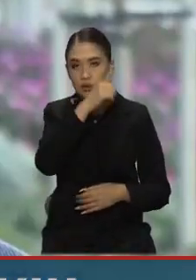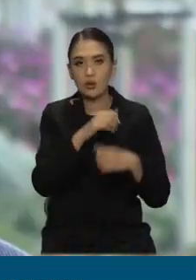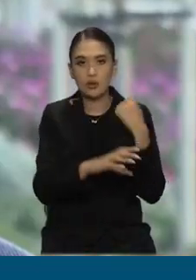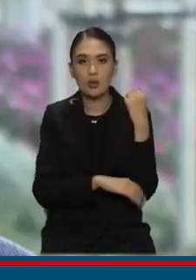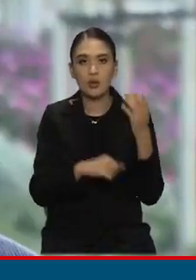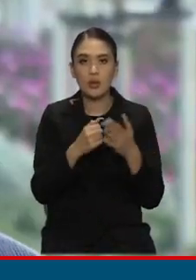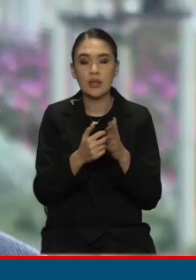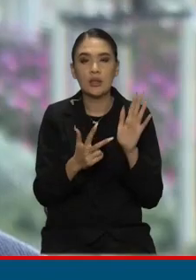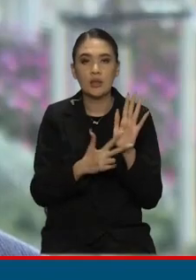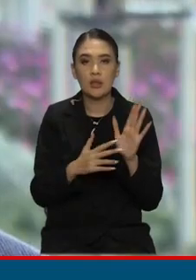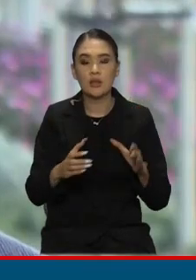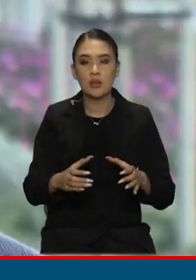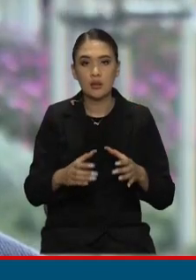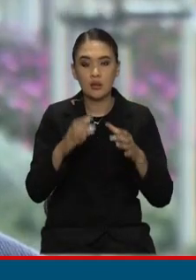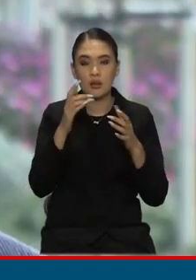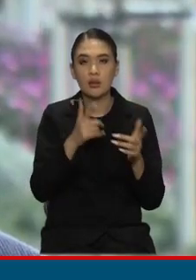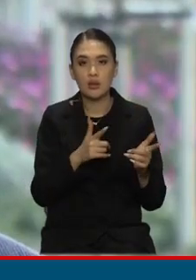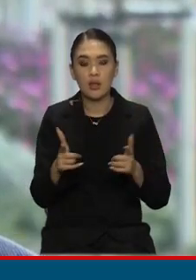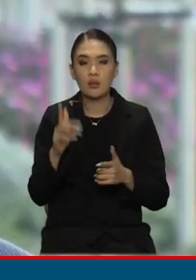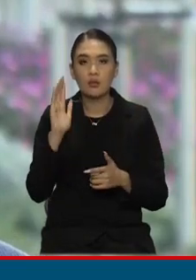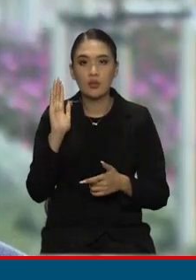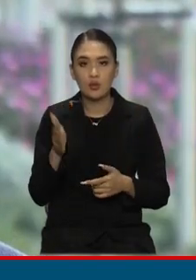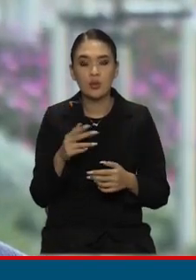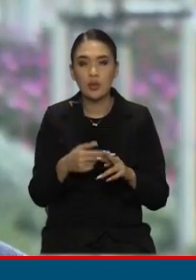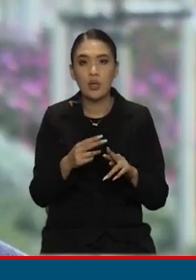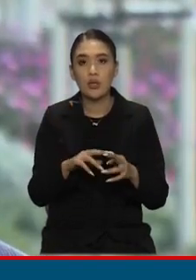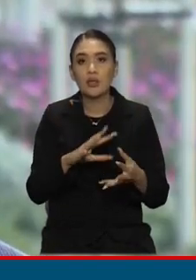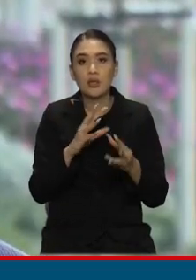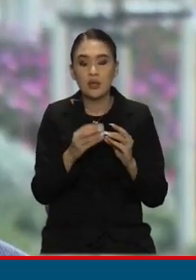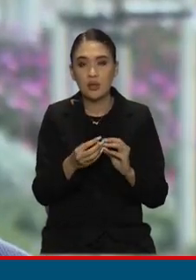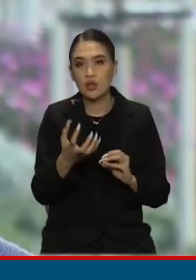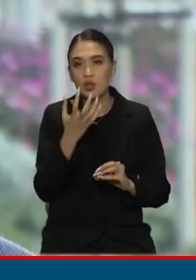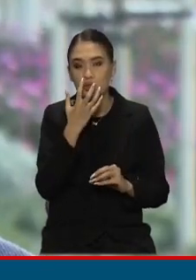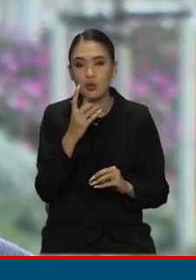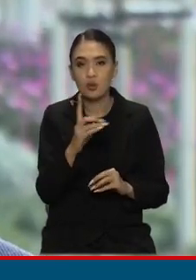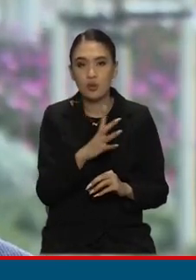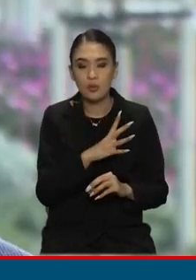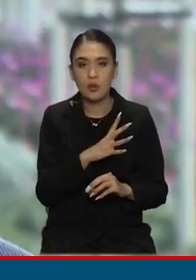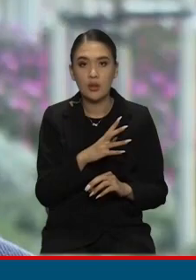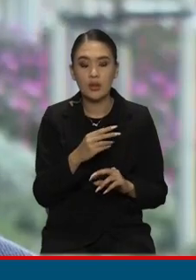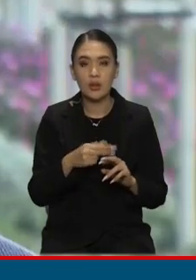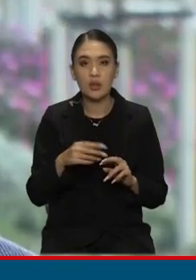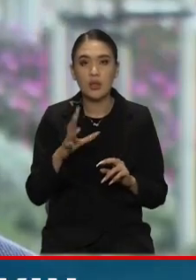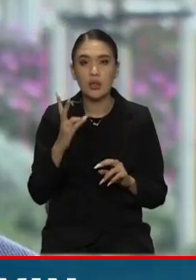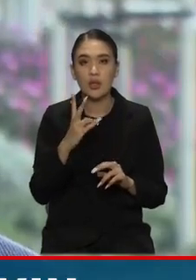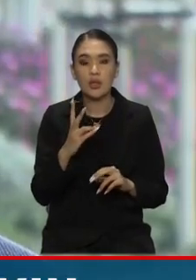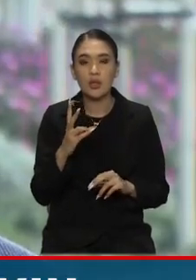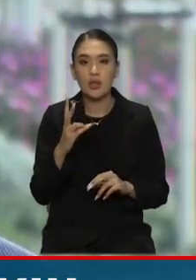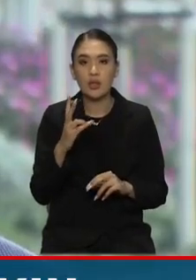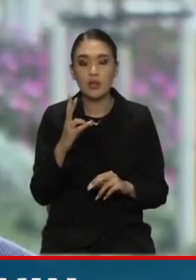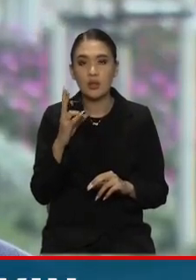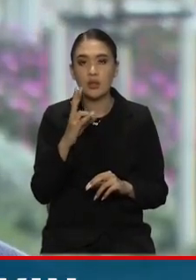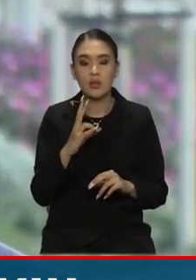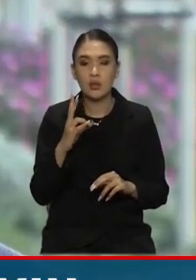8 қазандық дайын болады. Негізі жылыту маусымын өткізу үшін бізге қараша айында 3 қазандық